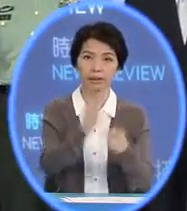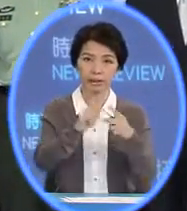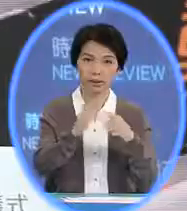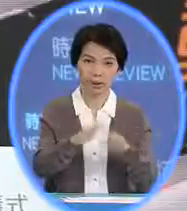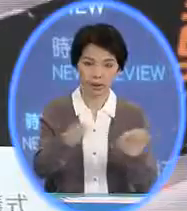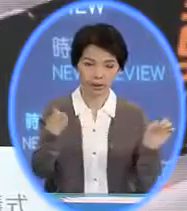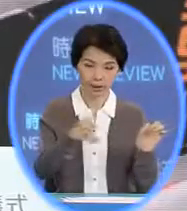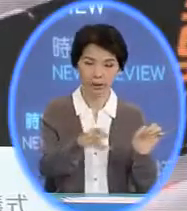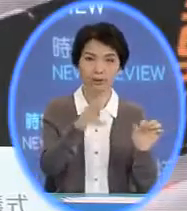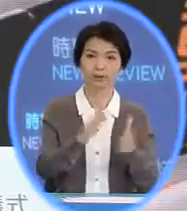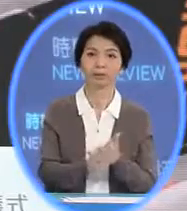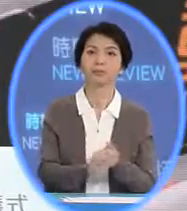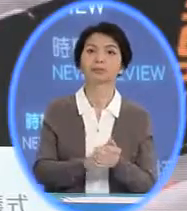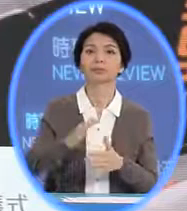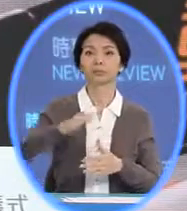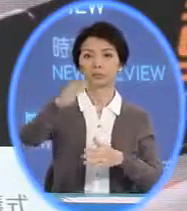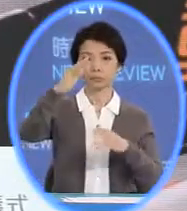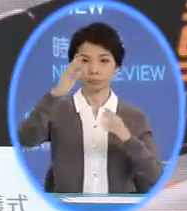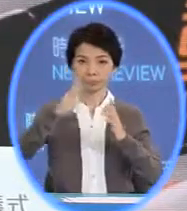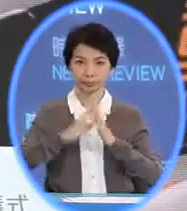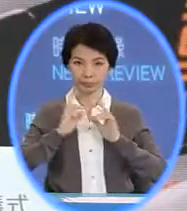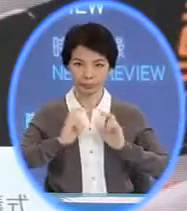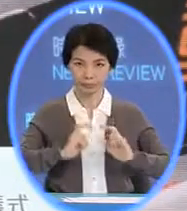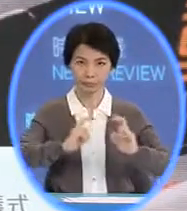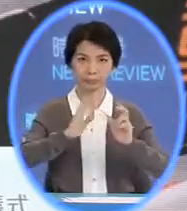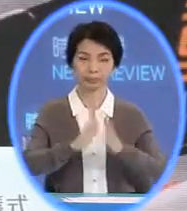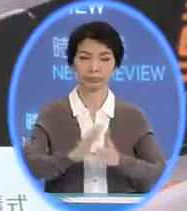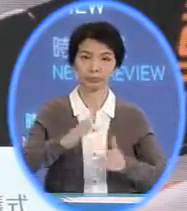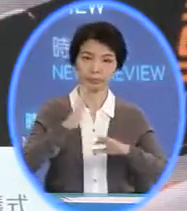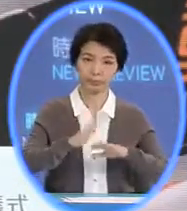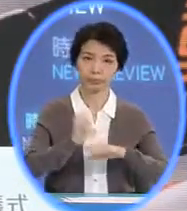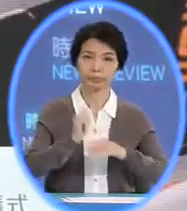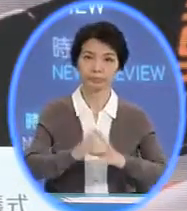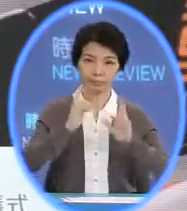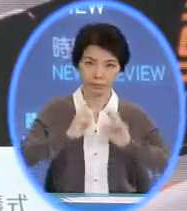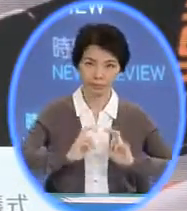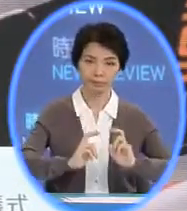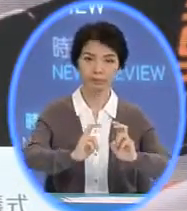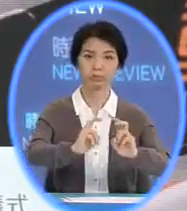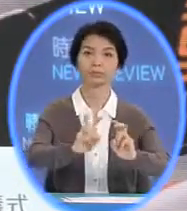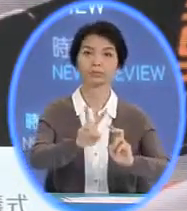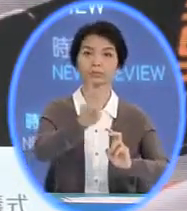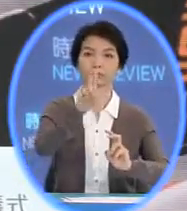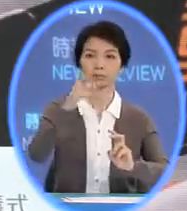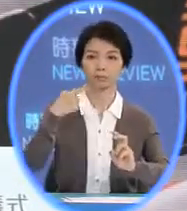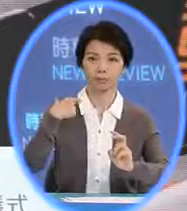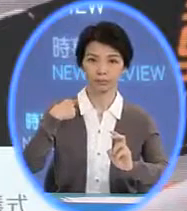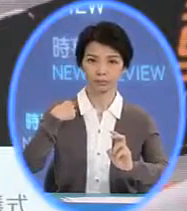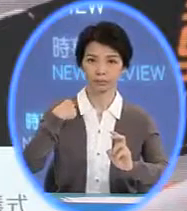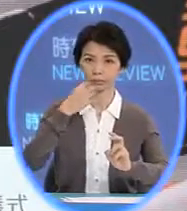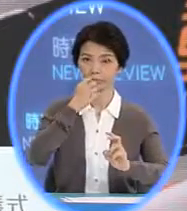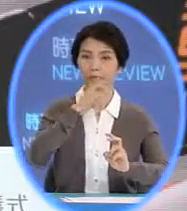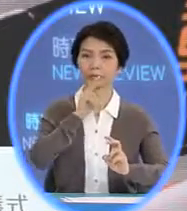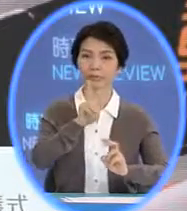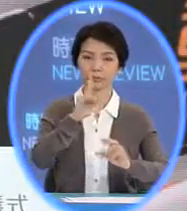通。高铁香港段能够以最高效能的开通，利便两地人民落实一地